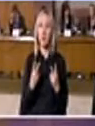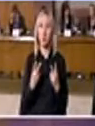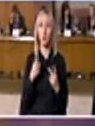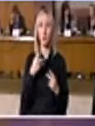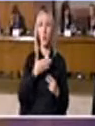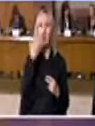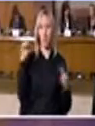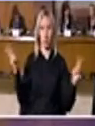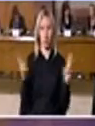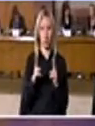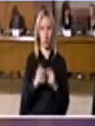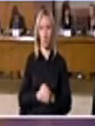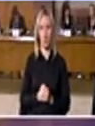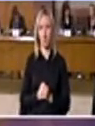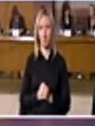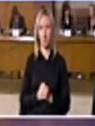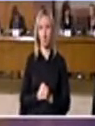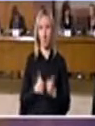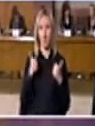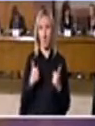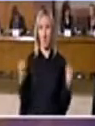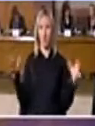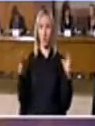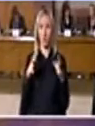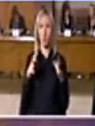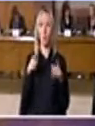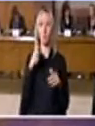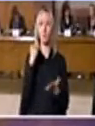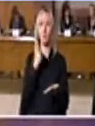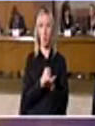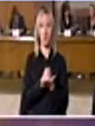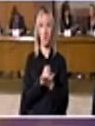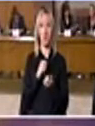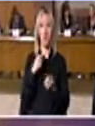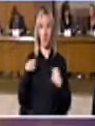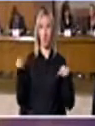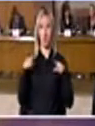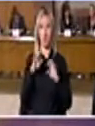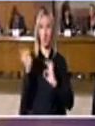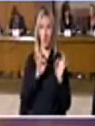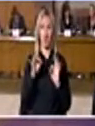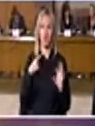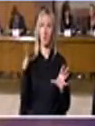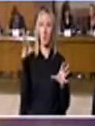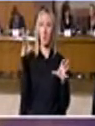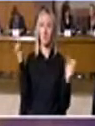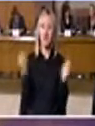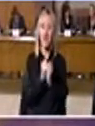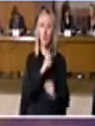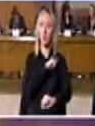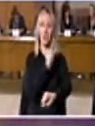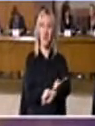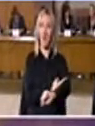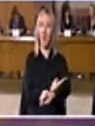uspešno suzbijanje. Današnji skup je potvrda, rekla bih, i naše spremnosti da udruženim snagama